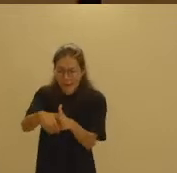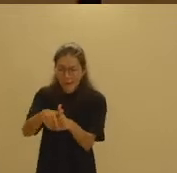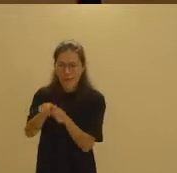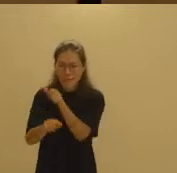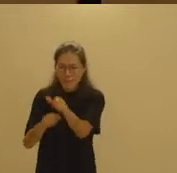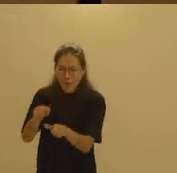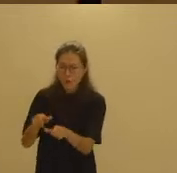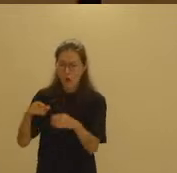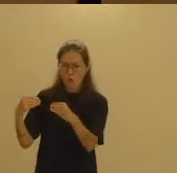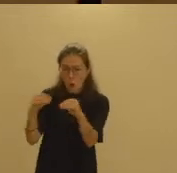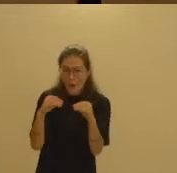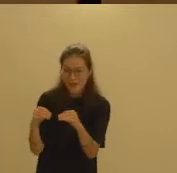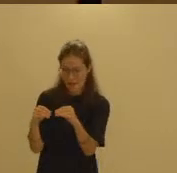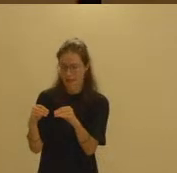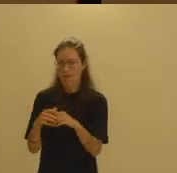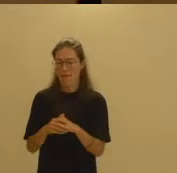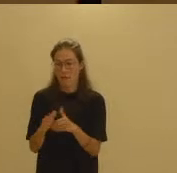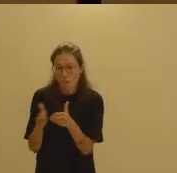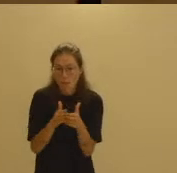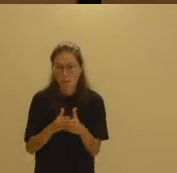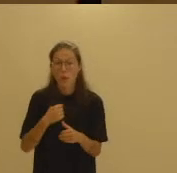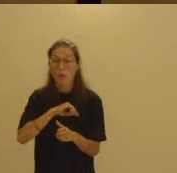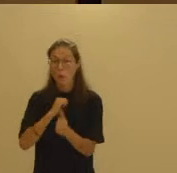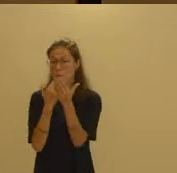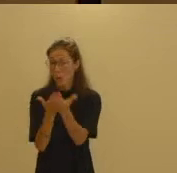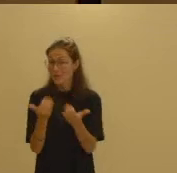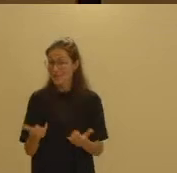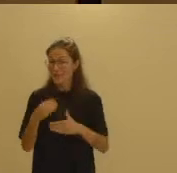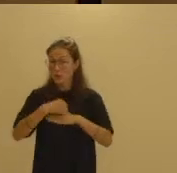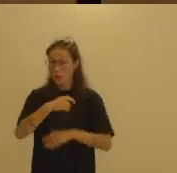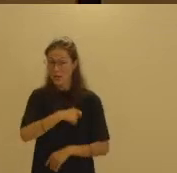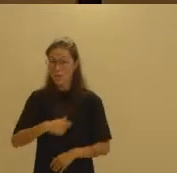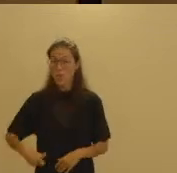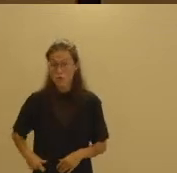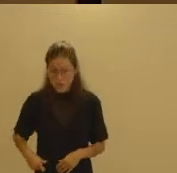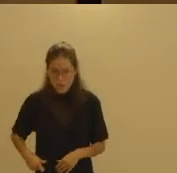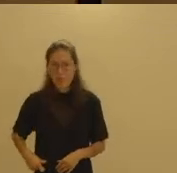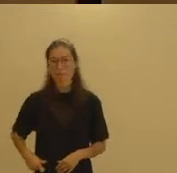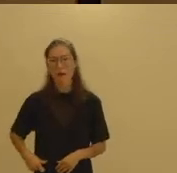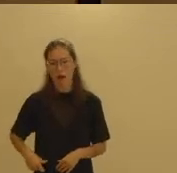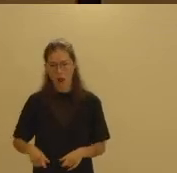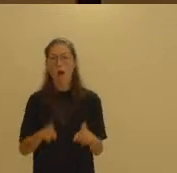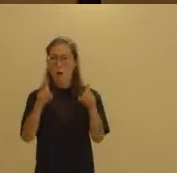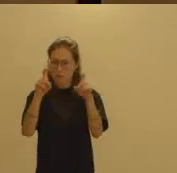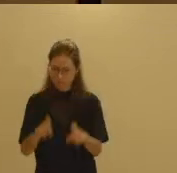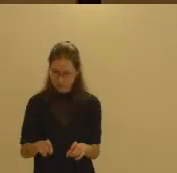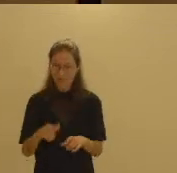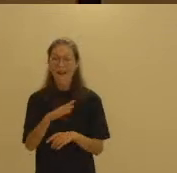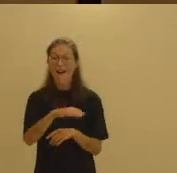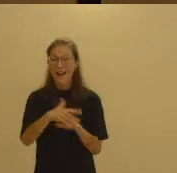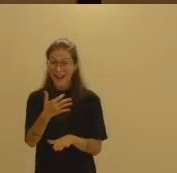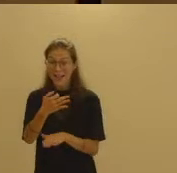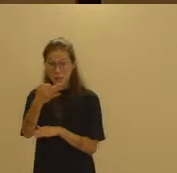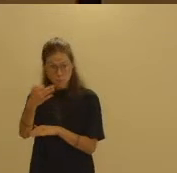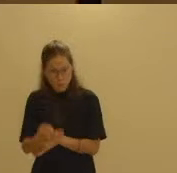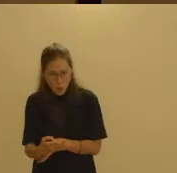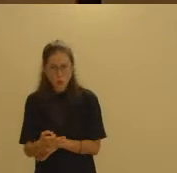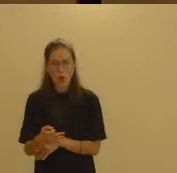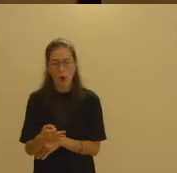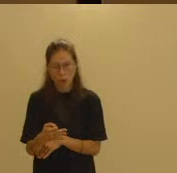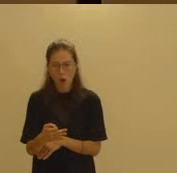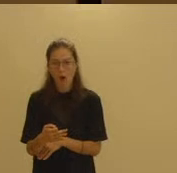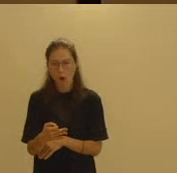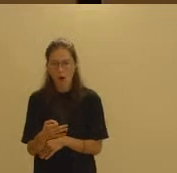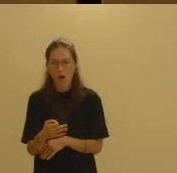boutiques. Donc, il est proposé au conseil municipal d'accorder un abattement de 15% sur la base de l'imposition à la taxe